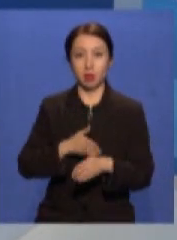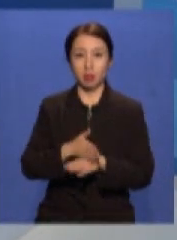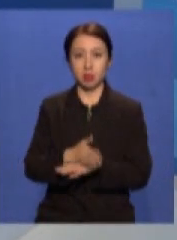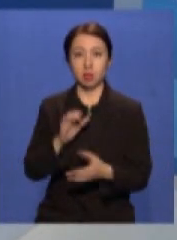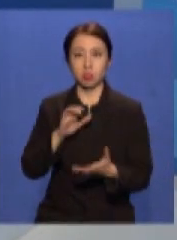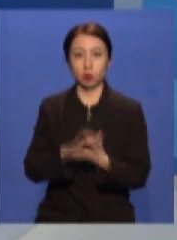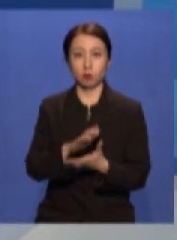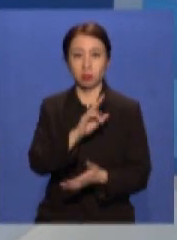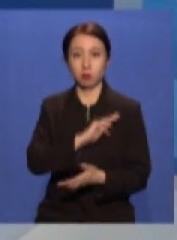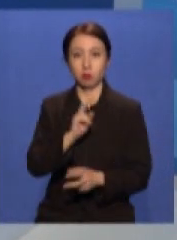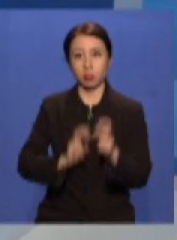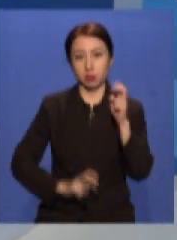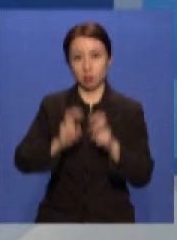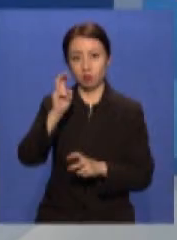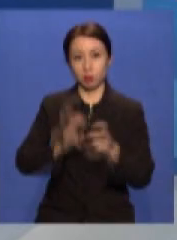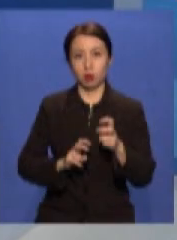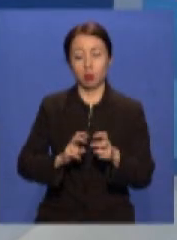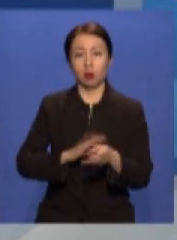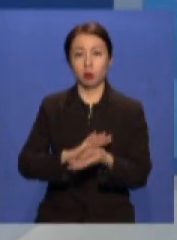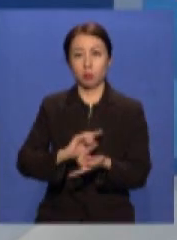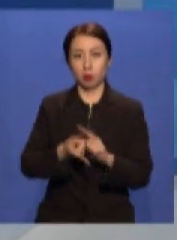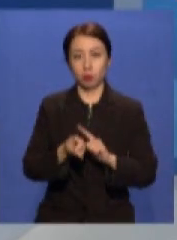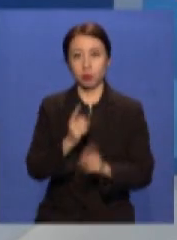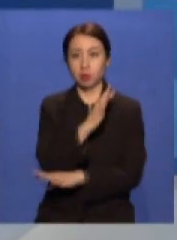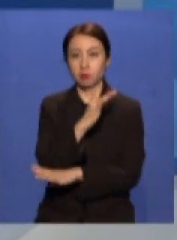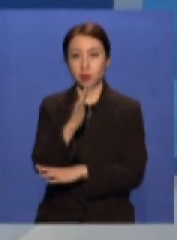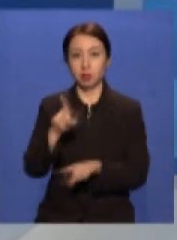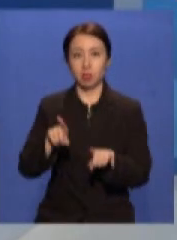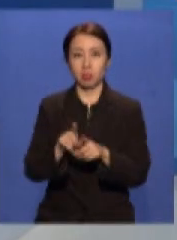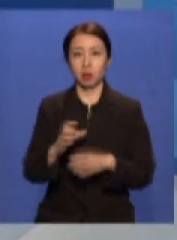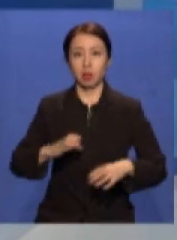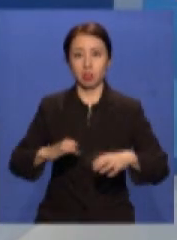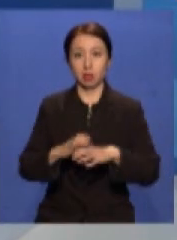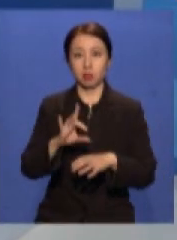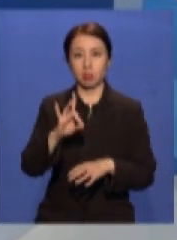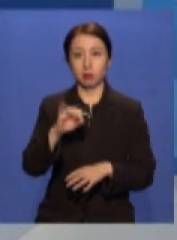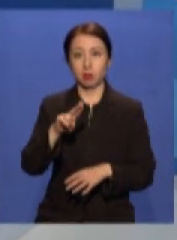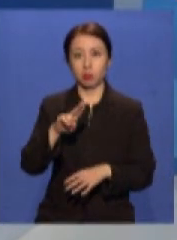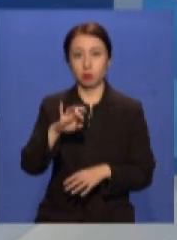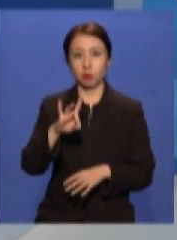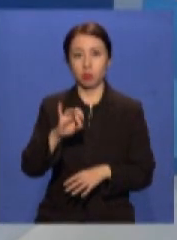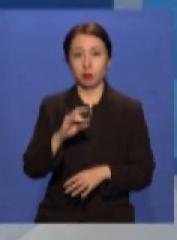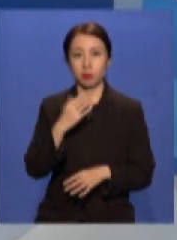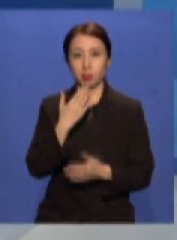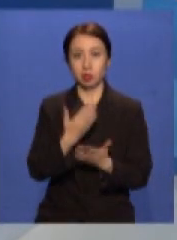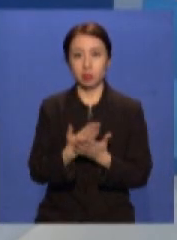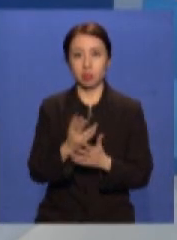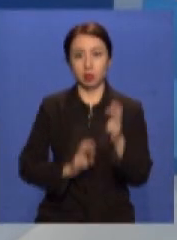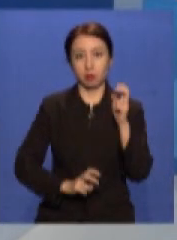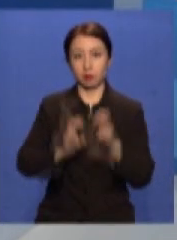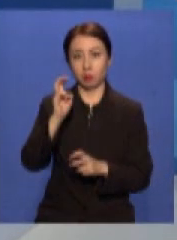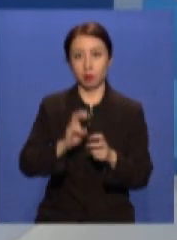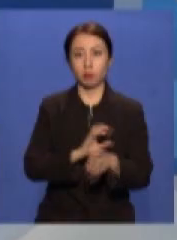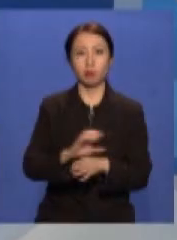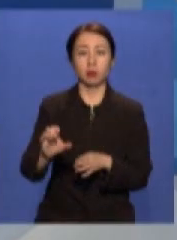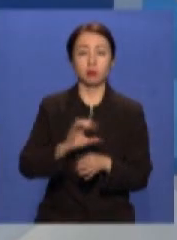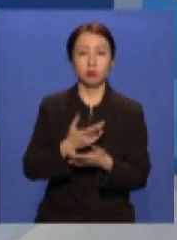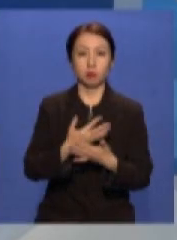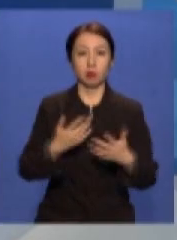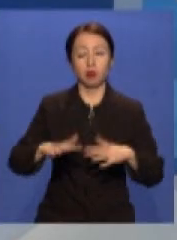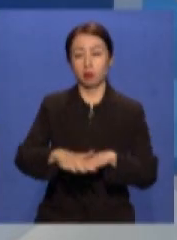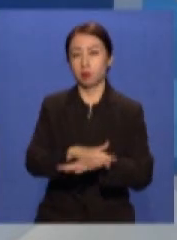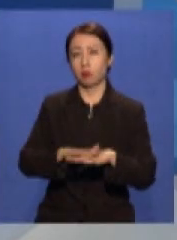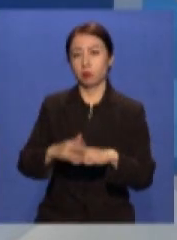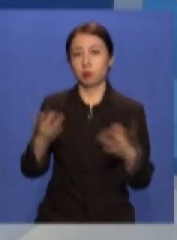Panels гостей ознакомились с работой завода по глубокой переработке древесины. А в компании «Радуга» им показали несколько фабрик по